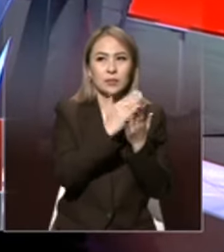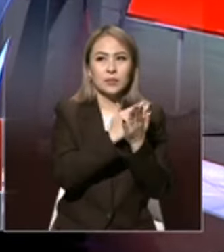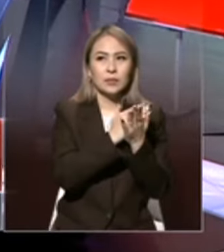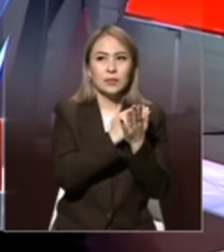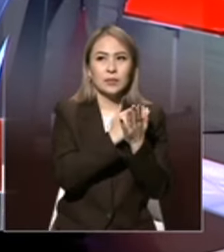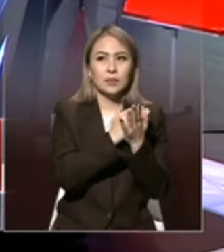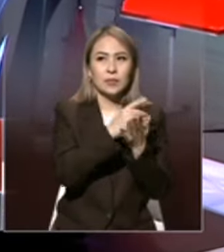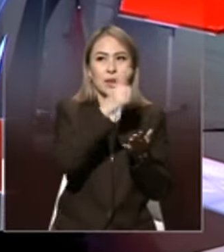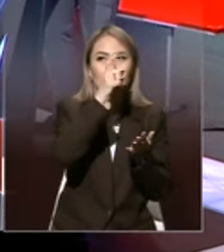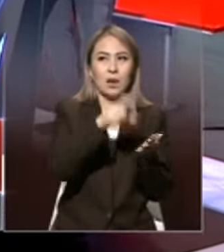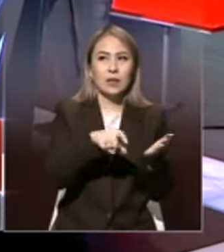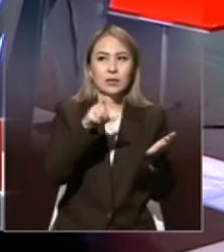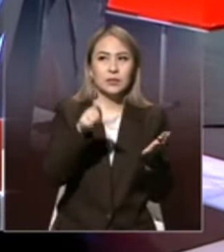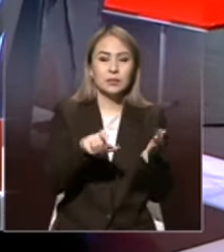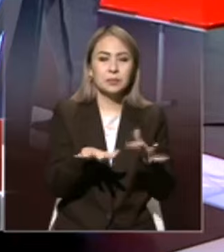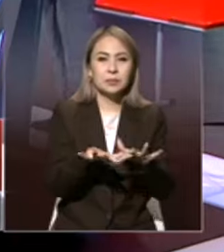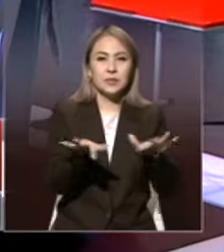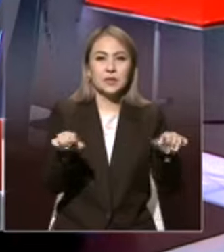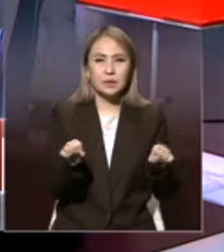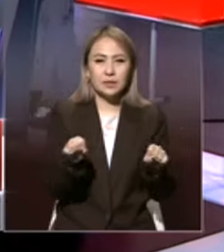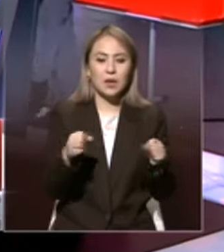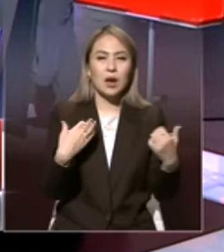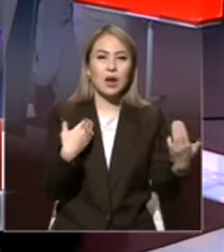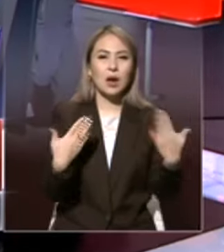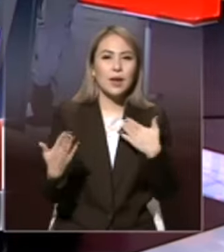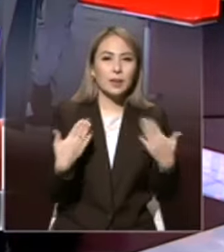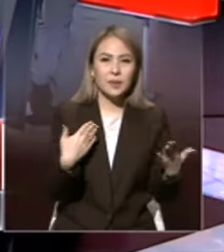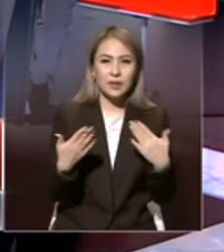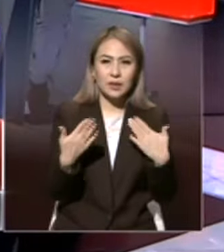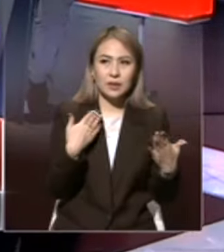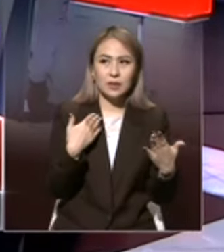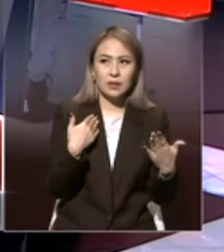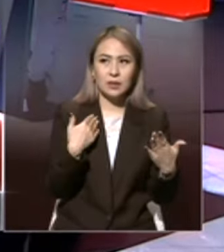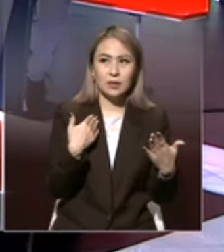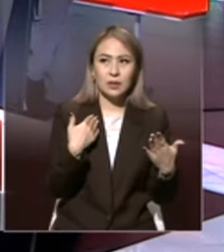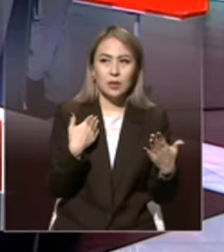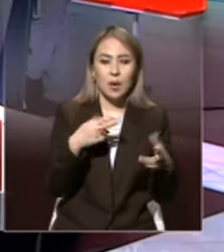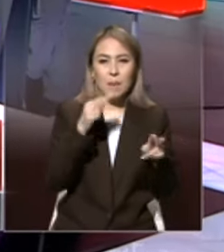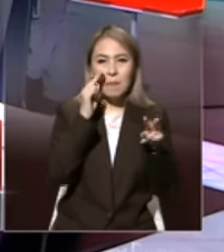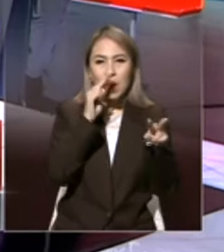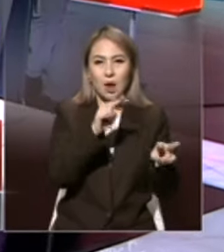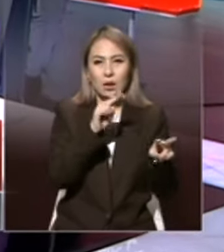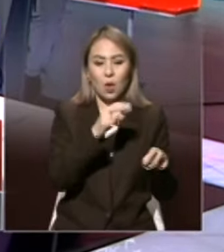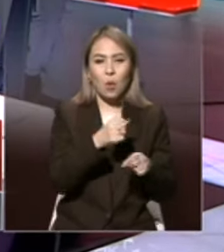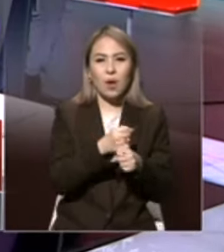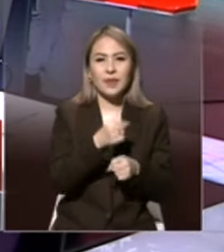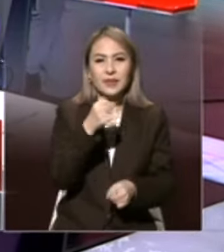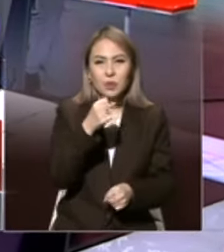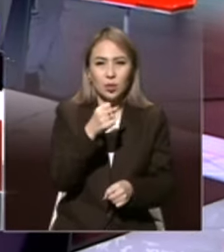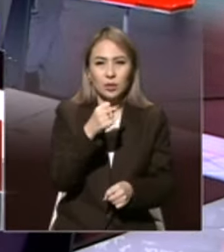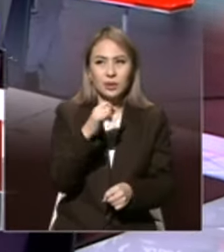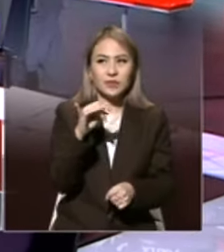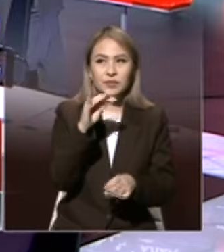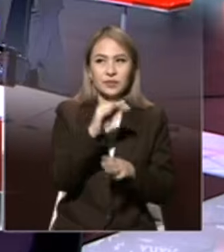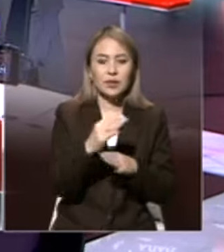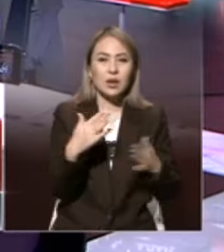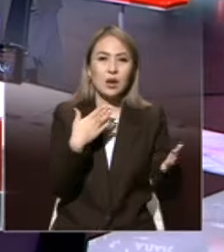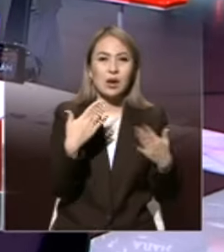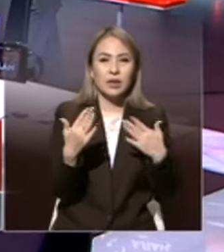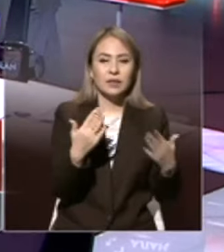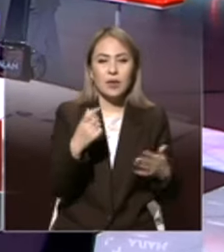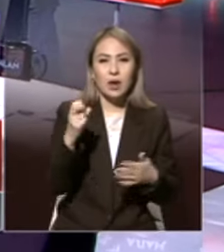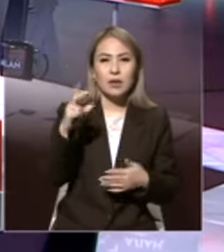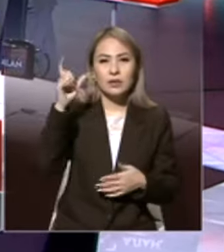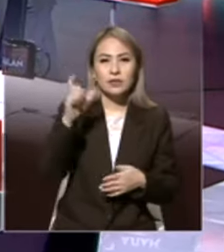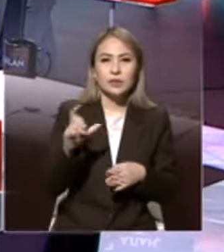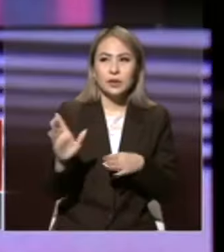білдіреді? Адамдардың билігі, қарым-қатынастағы билік, қарым-қатынастағы бақылау, контроль, қарым-қатынастағы өзін меншік